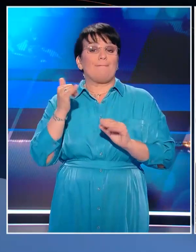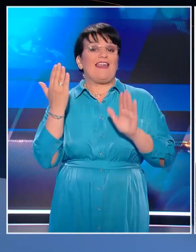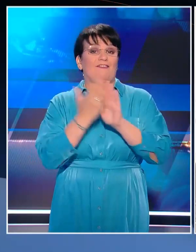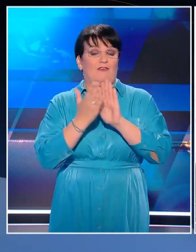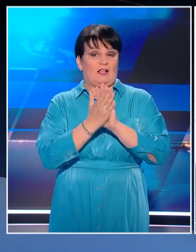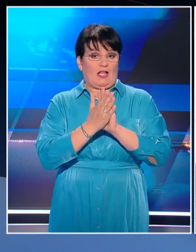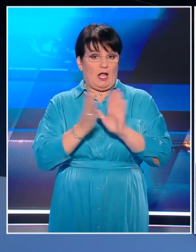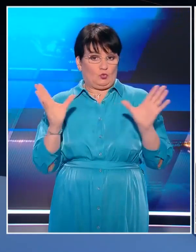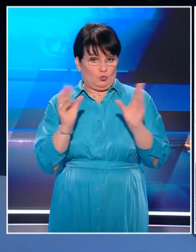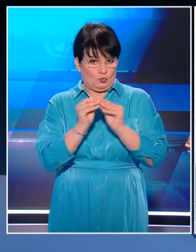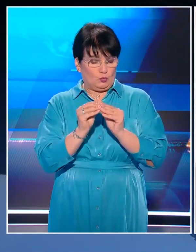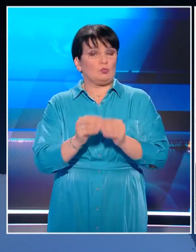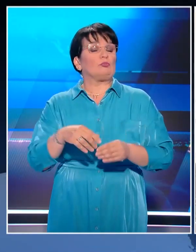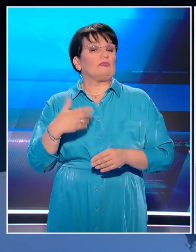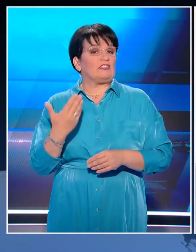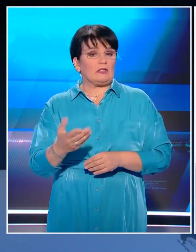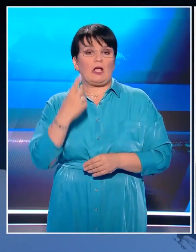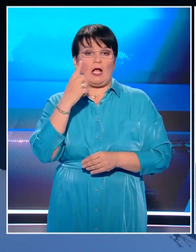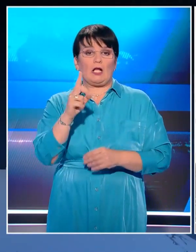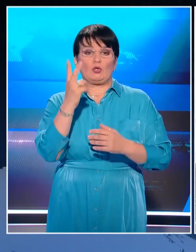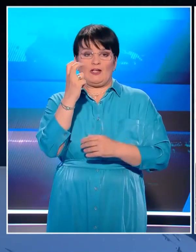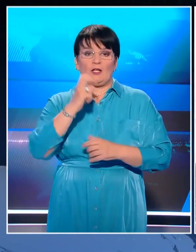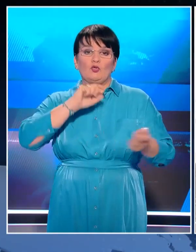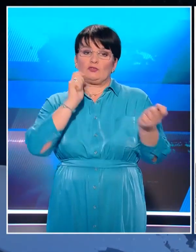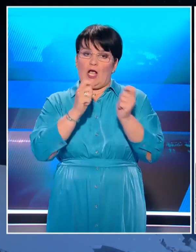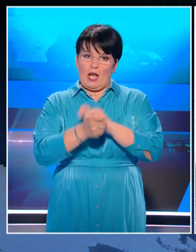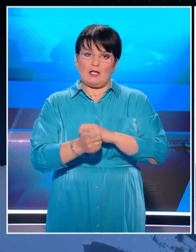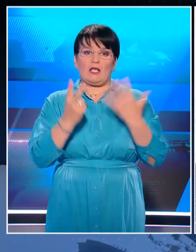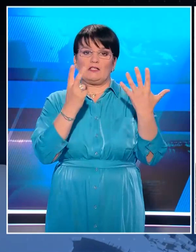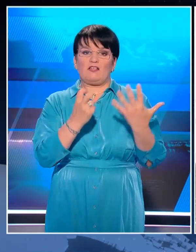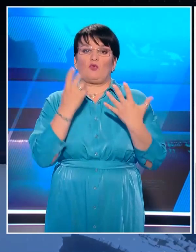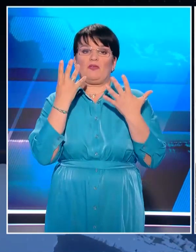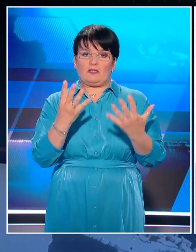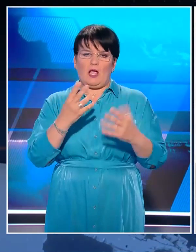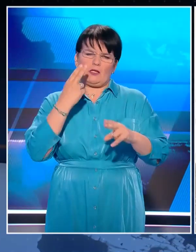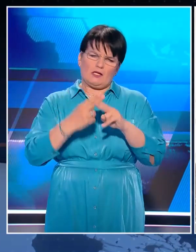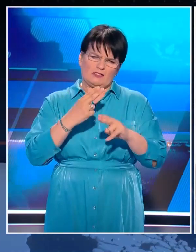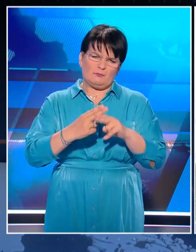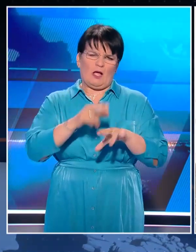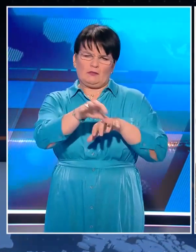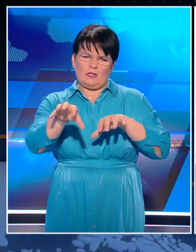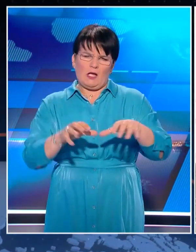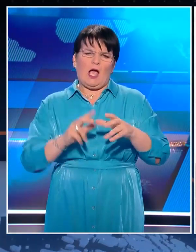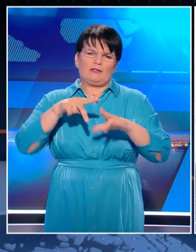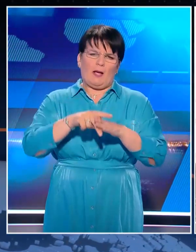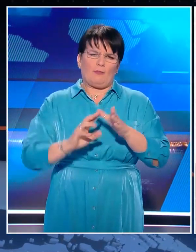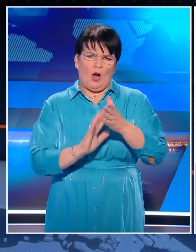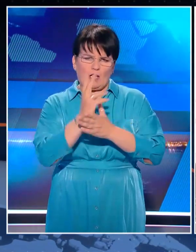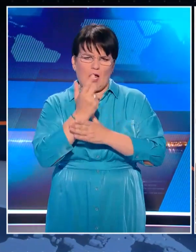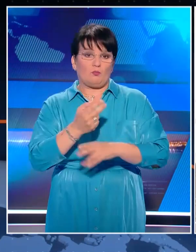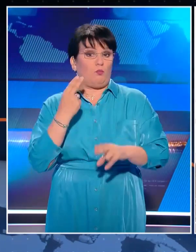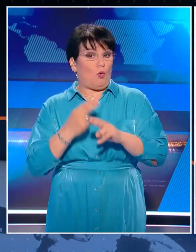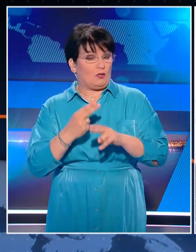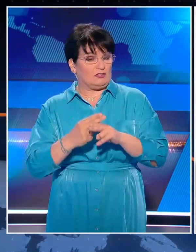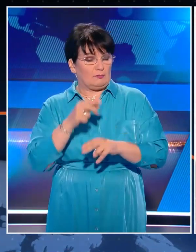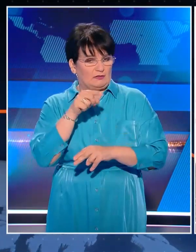μπλε φακέλους συμπεριλαμβάνονται 120 μεταρρυθμίσεις, 79 ορόσημα του Ταμείου Ανάκαμψης, αποδίδουμε πολύ